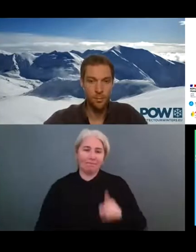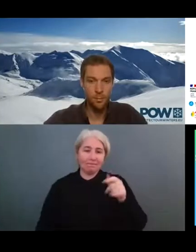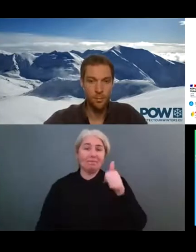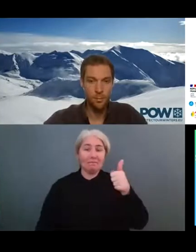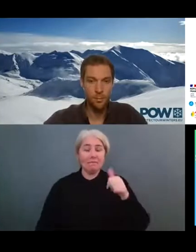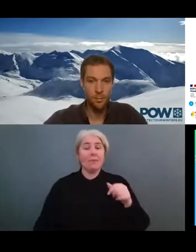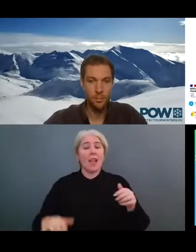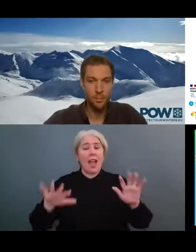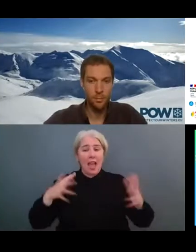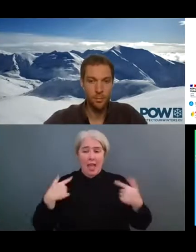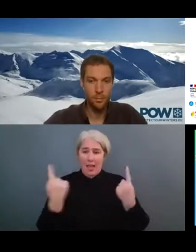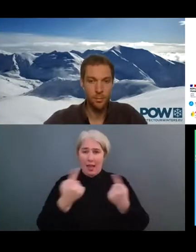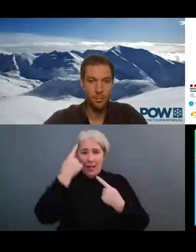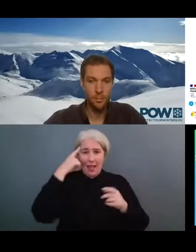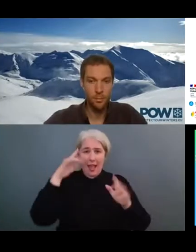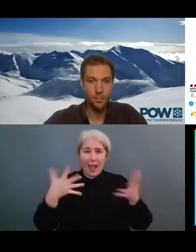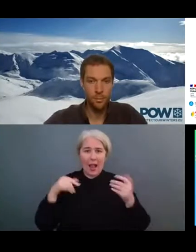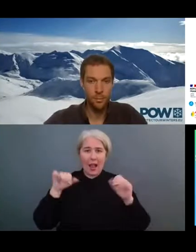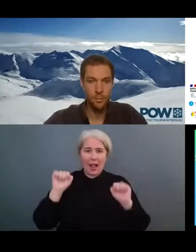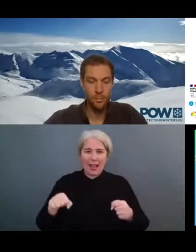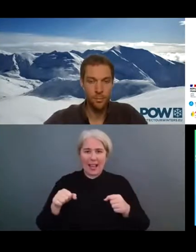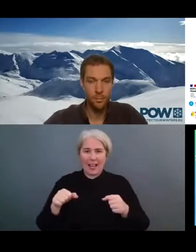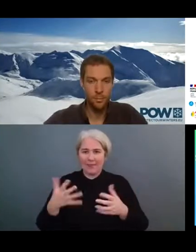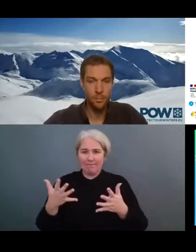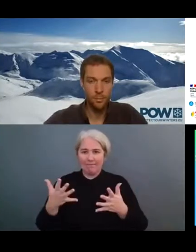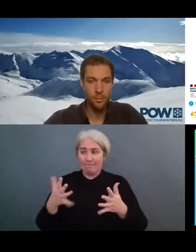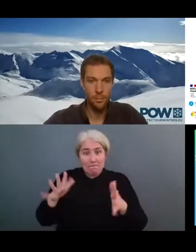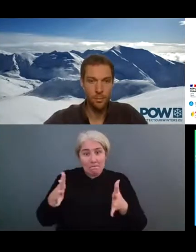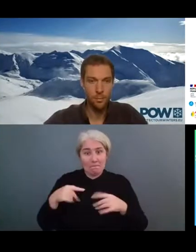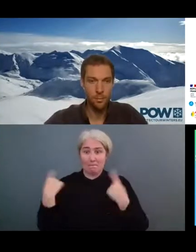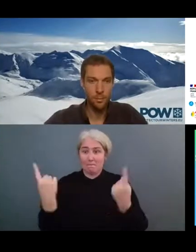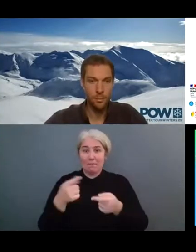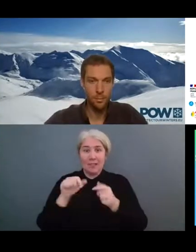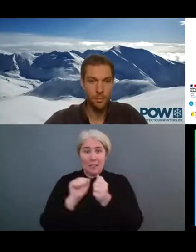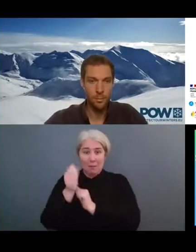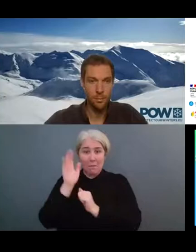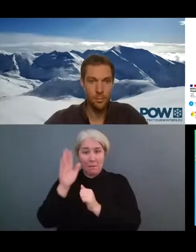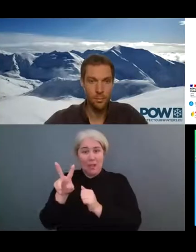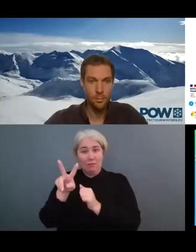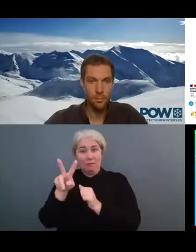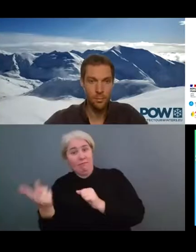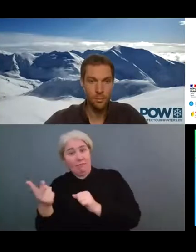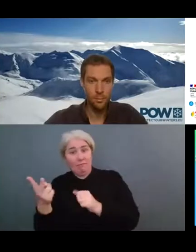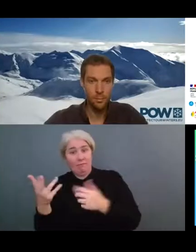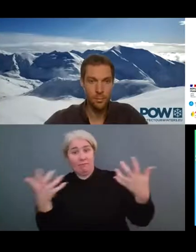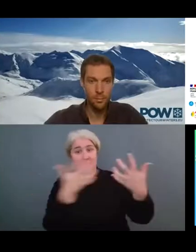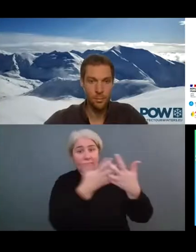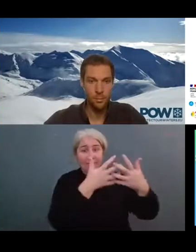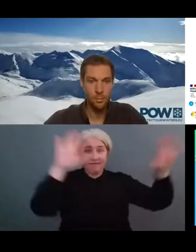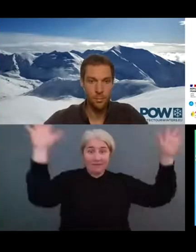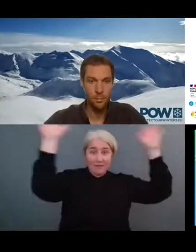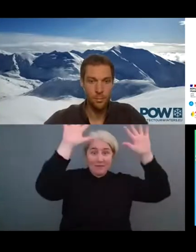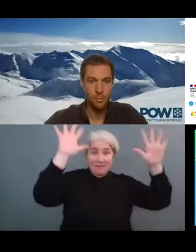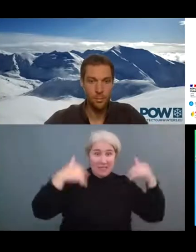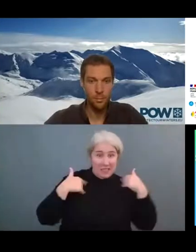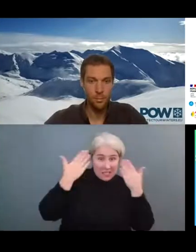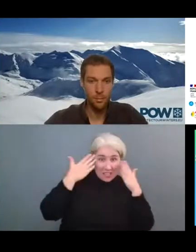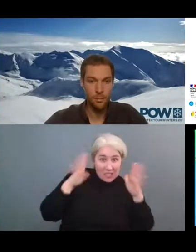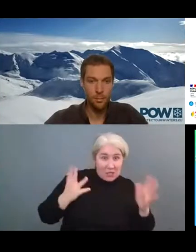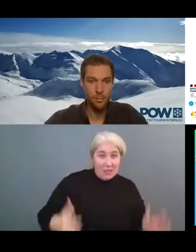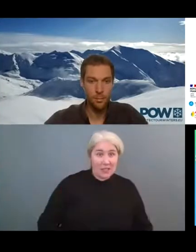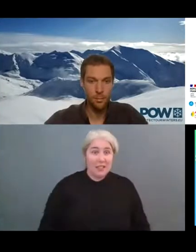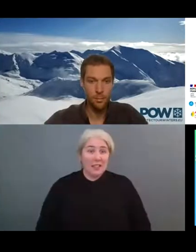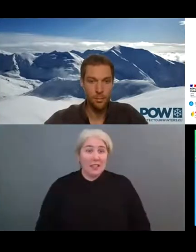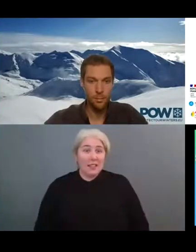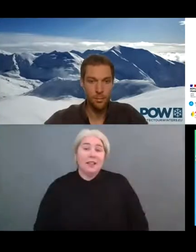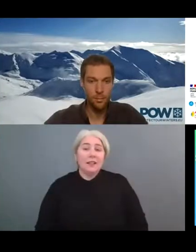do we have to adapt them to the climate change? I don't know if you. On is déjà en